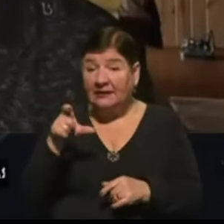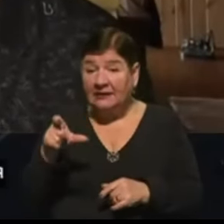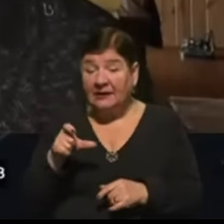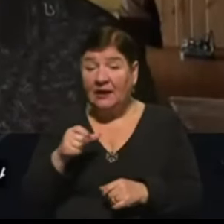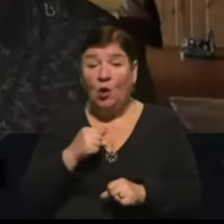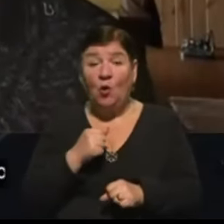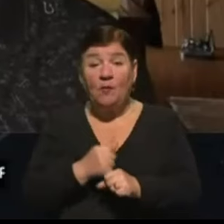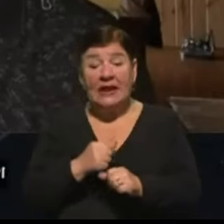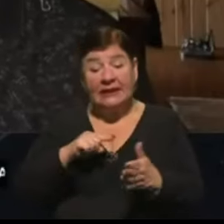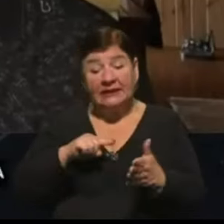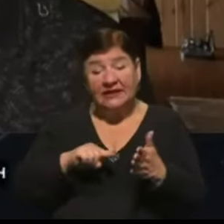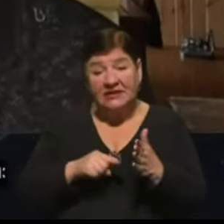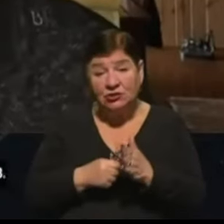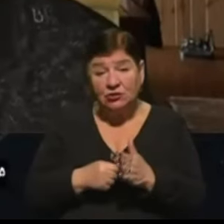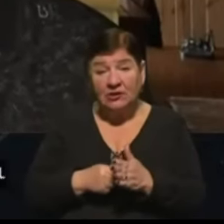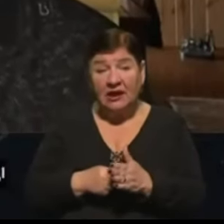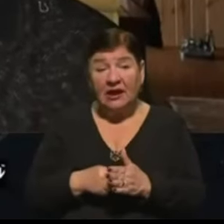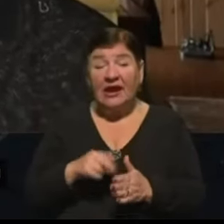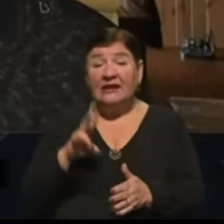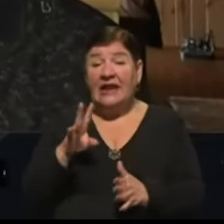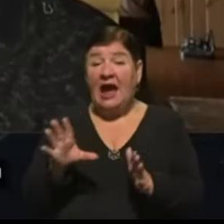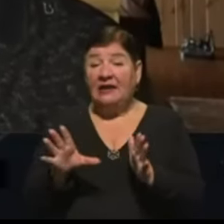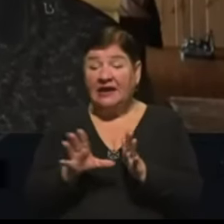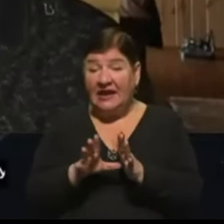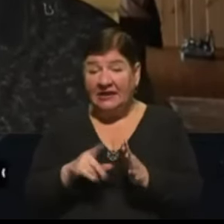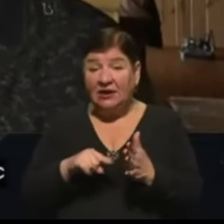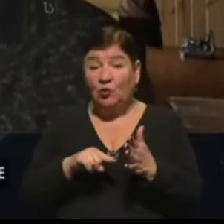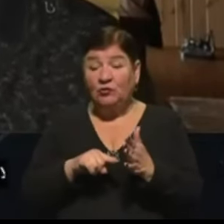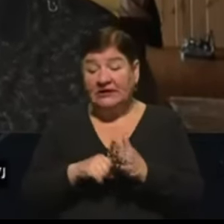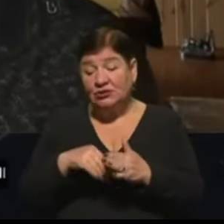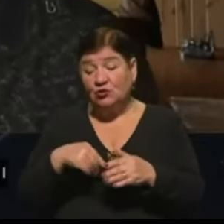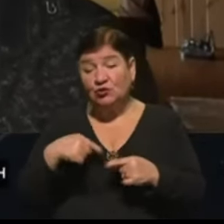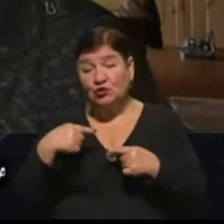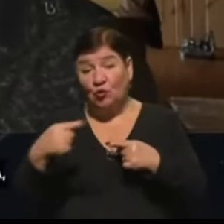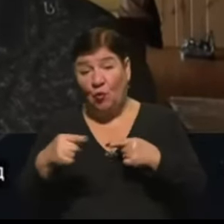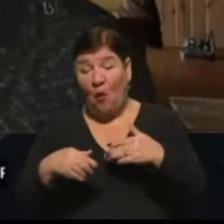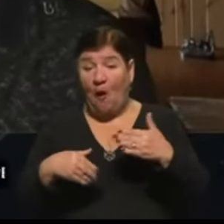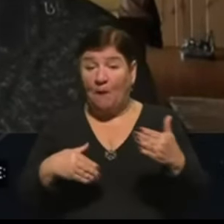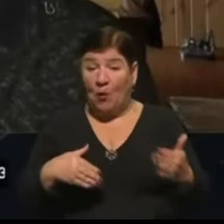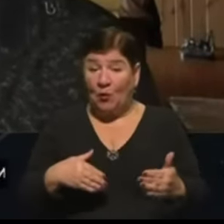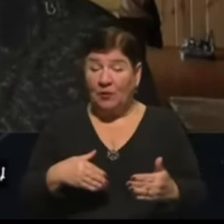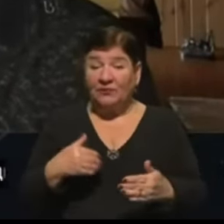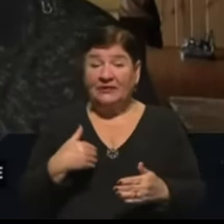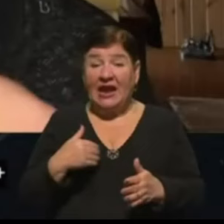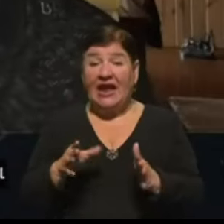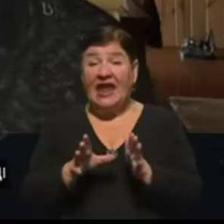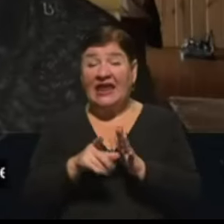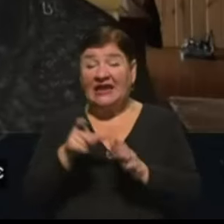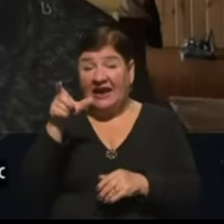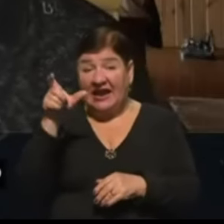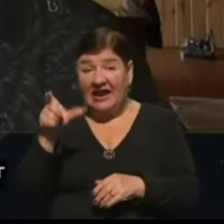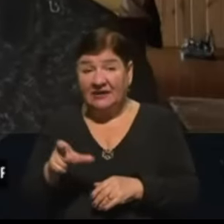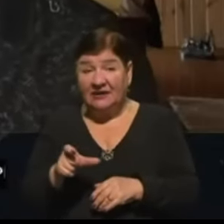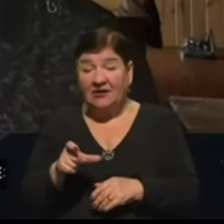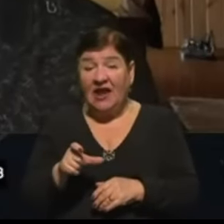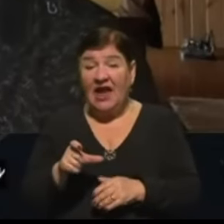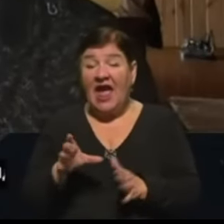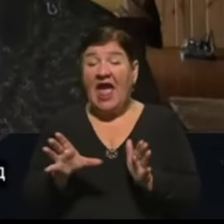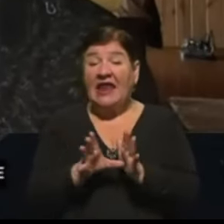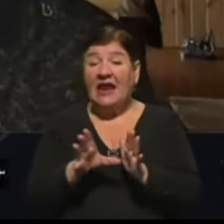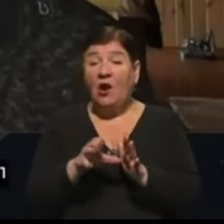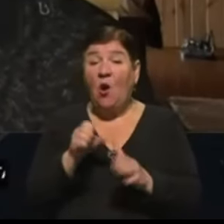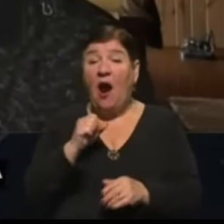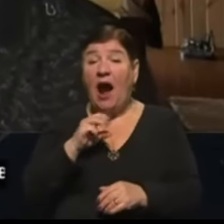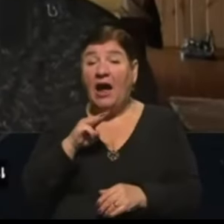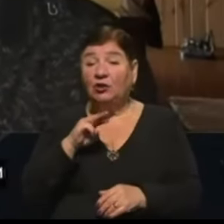роблять, ну, тиснуть на них, бо на енергетиків тиснуть зі свого боку. Бо на енергетиків тиснуть Енергоатом, який